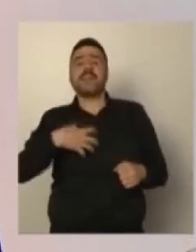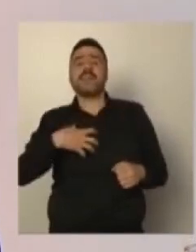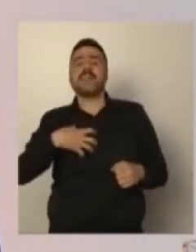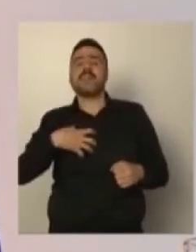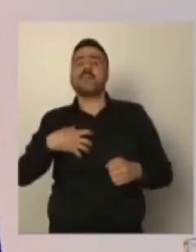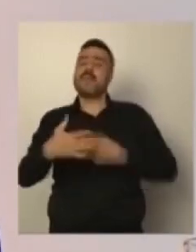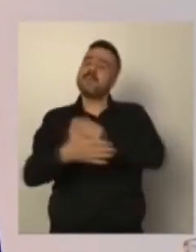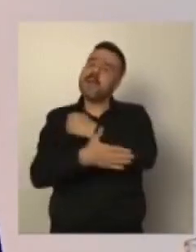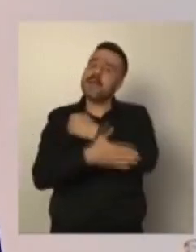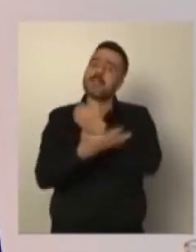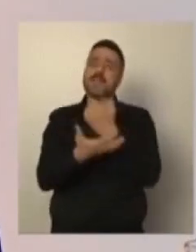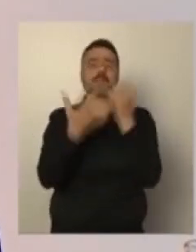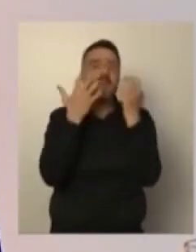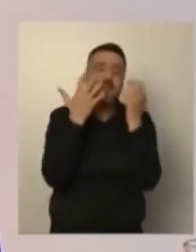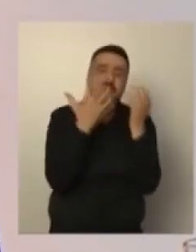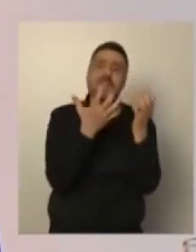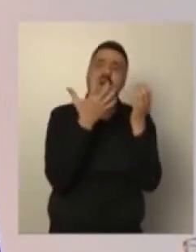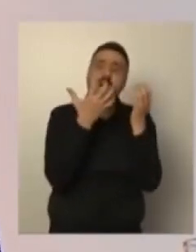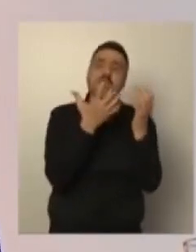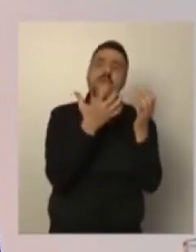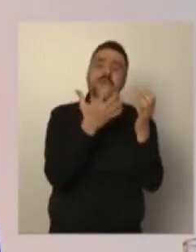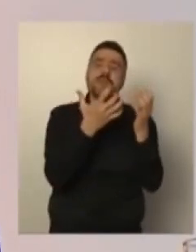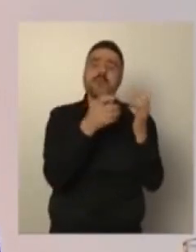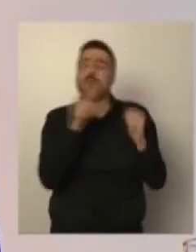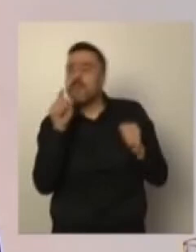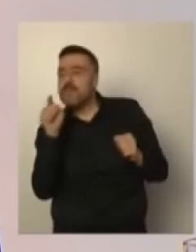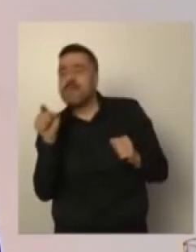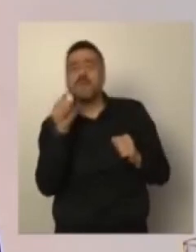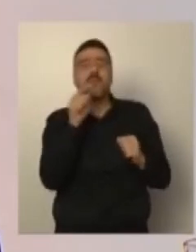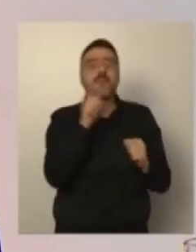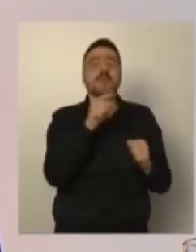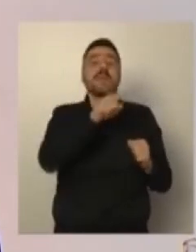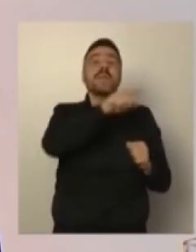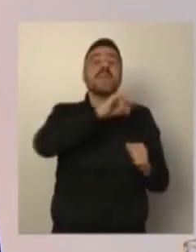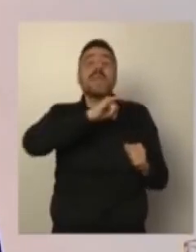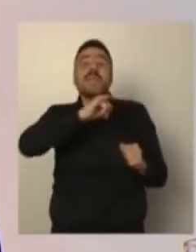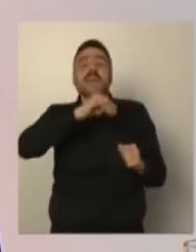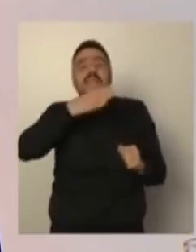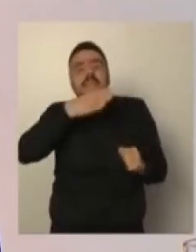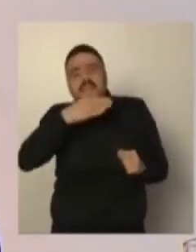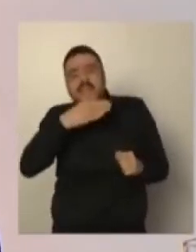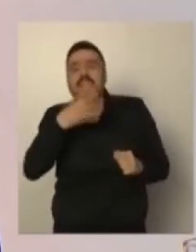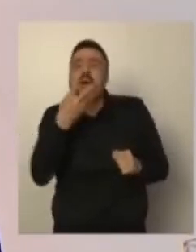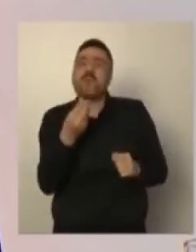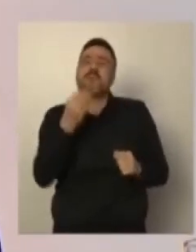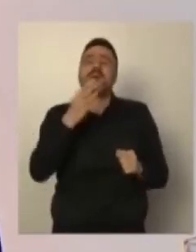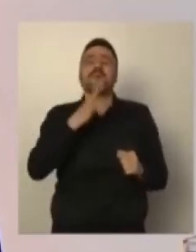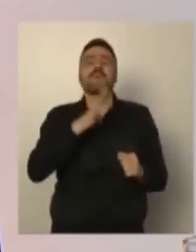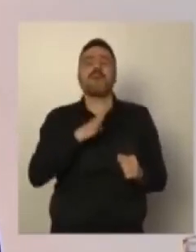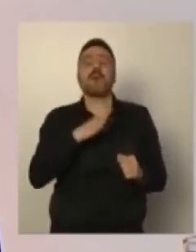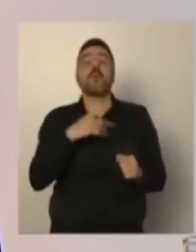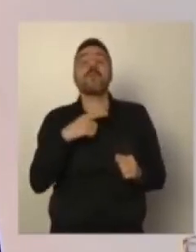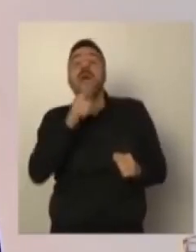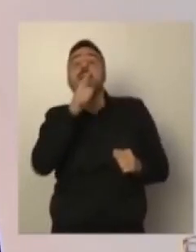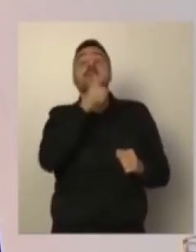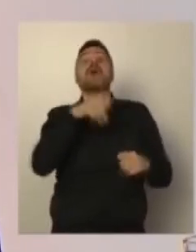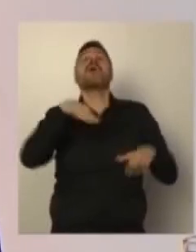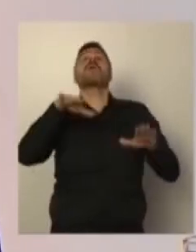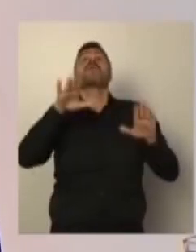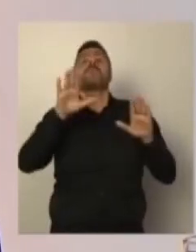emretti. Onlardan biri veya ikisi senin yanında yaşlanırsa onlara öf bile